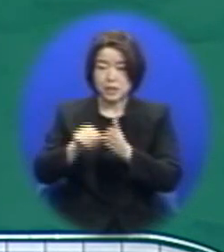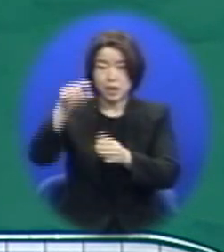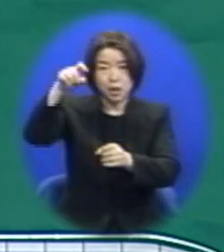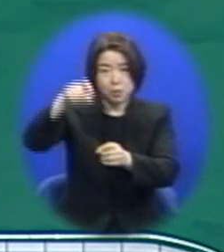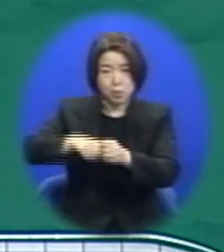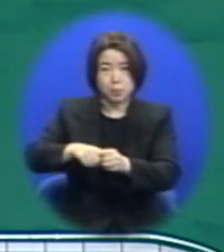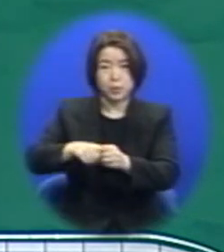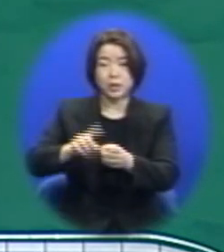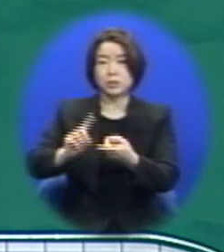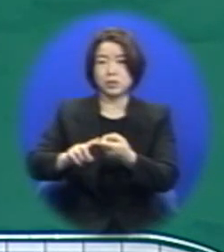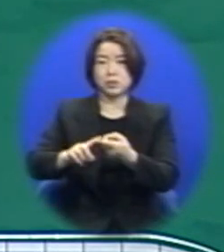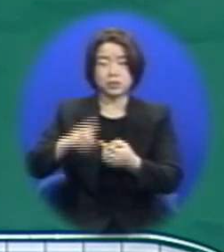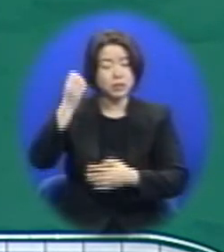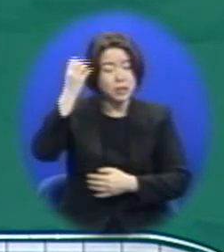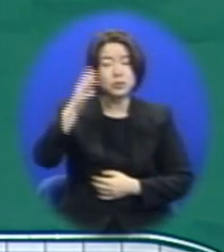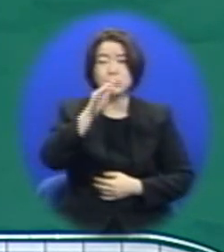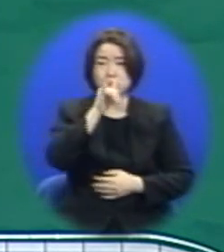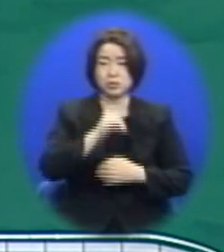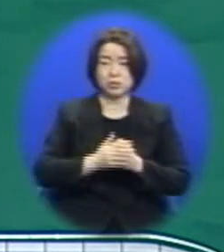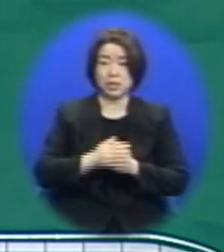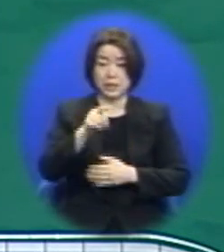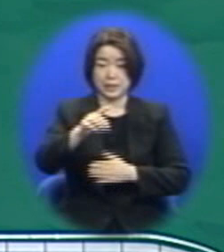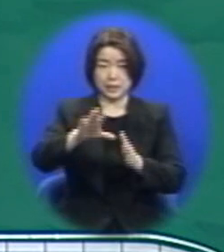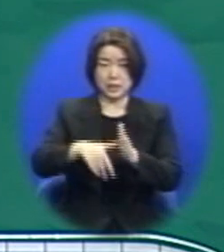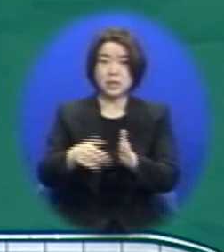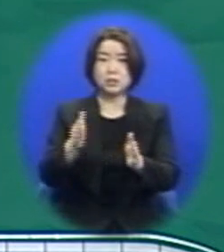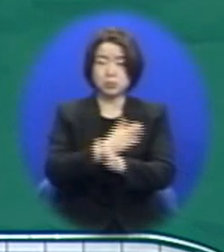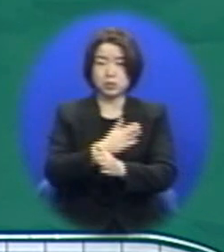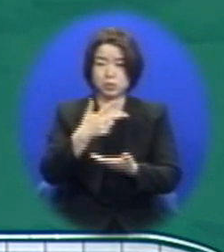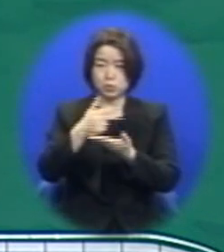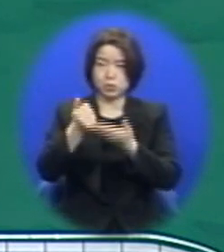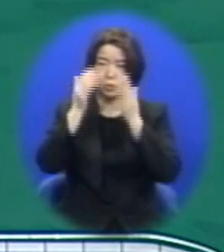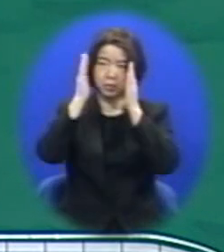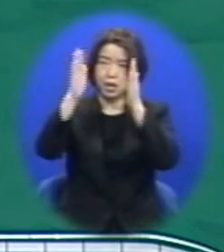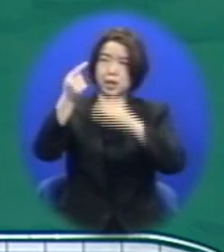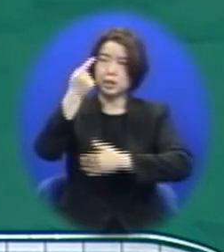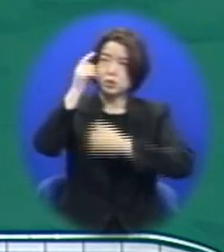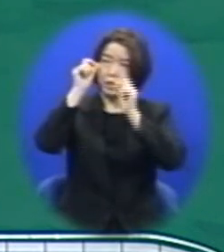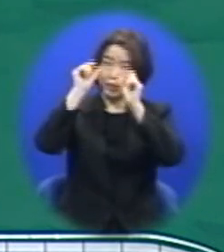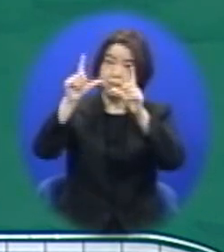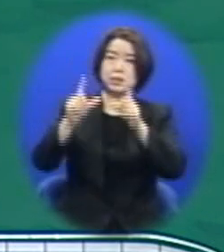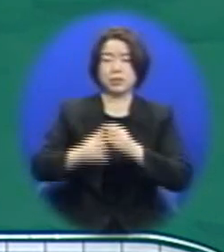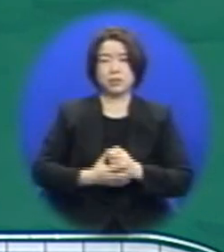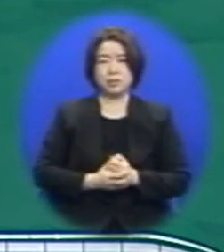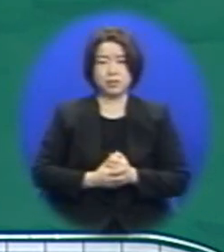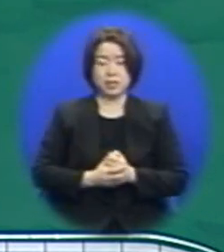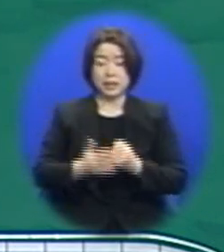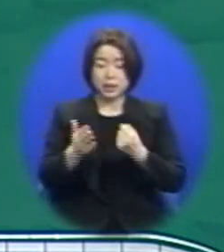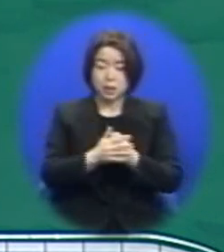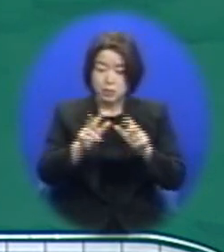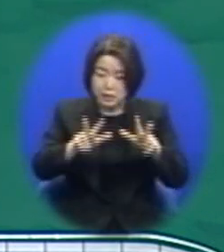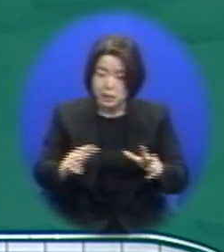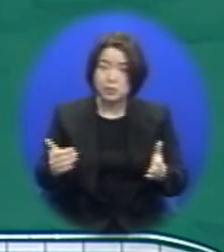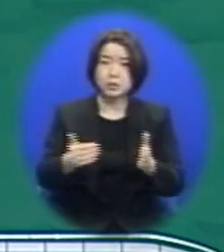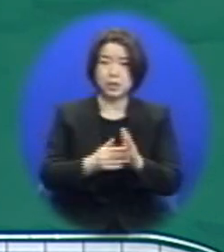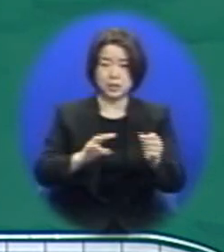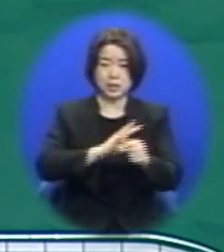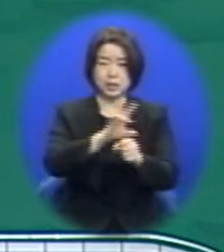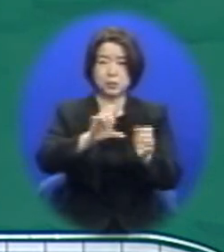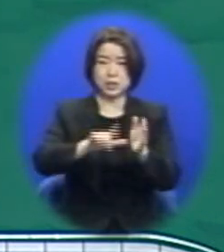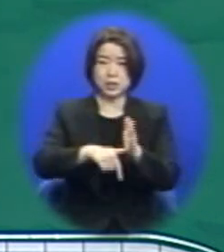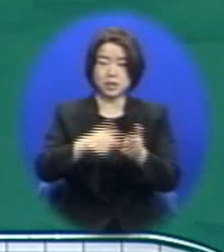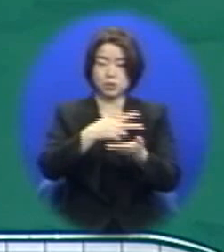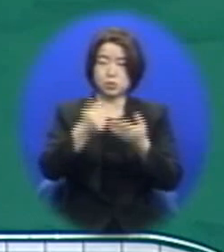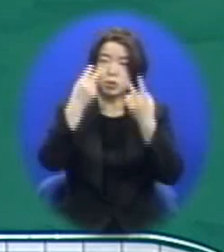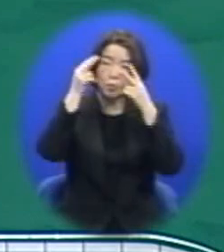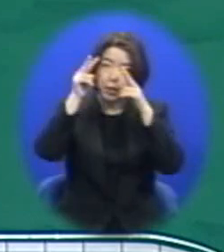놓치고 있었어요. 그때부터 주님을 향하여 눈이 뜨였어요. 그래서 지금까지 24시간 주님을